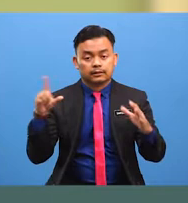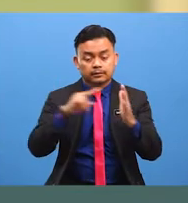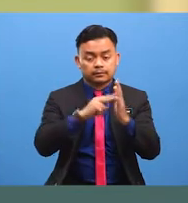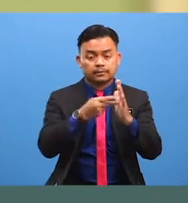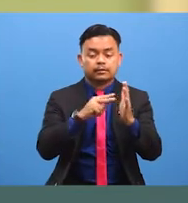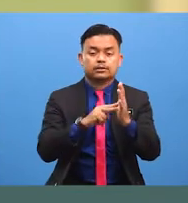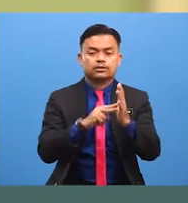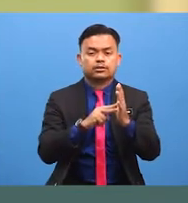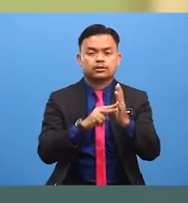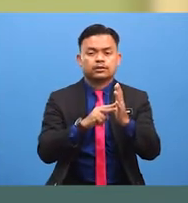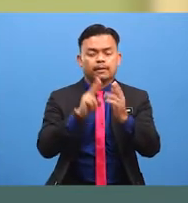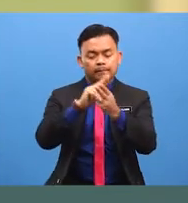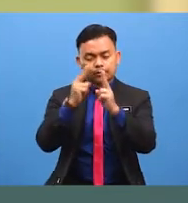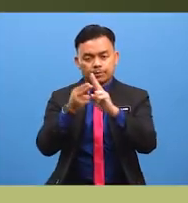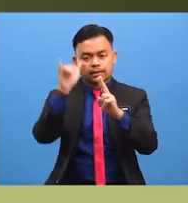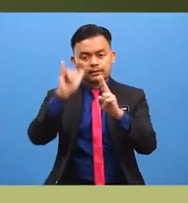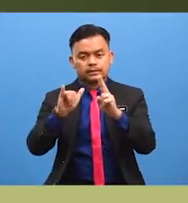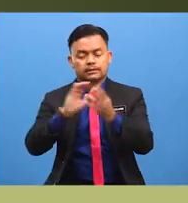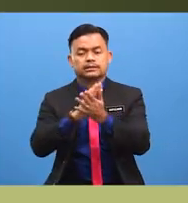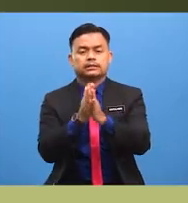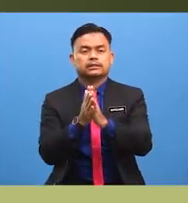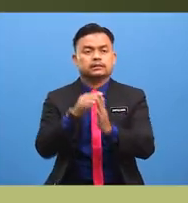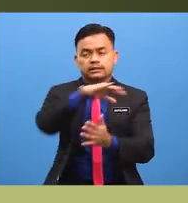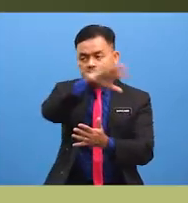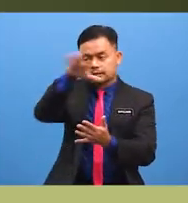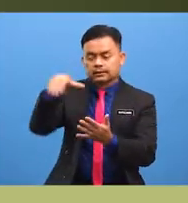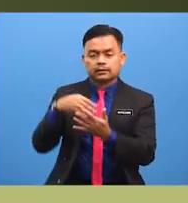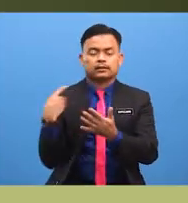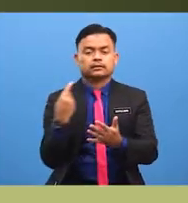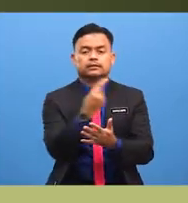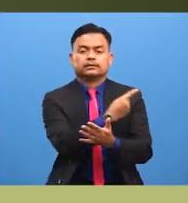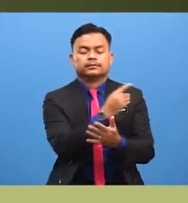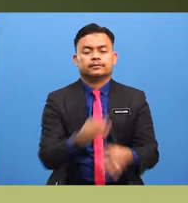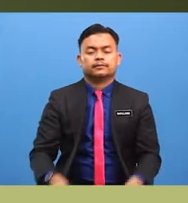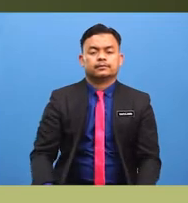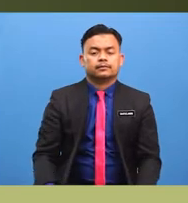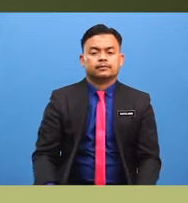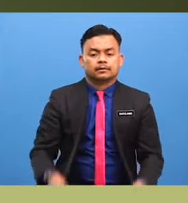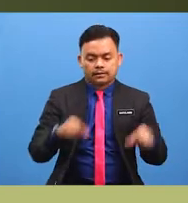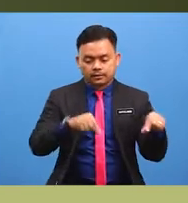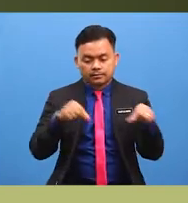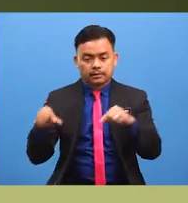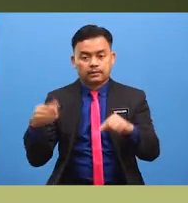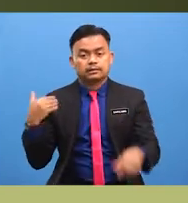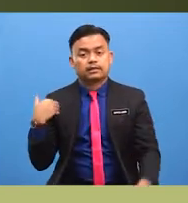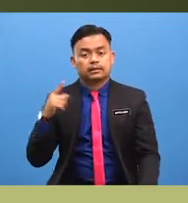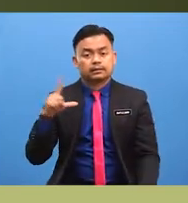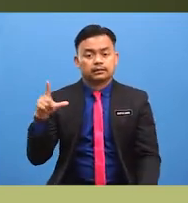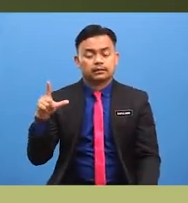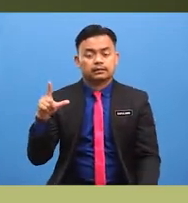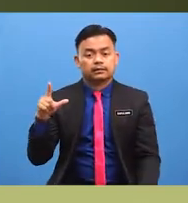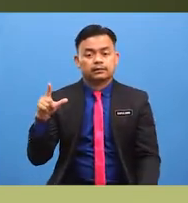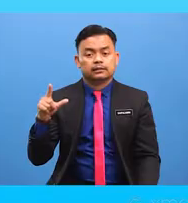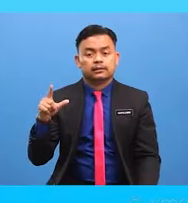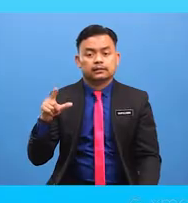berlaku di sekitar kita. Manakala gerak balas bermaksud tindakan yang dilakukan oleh